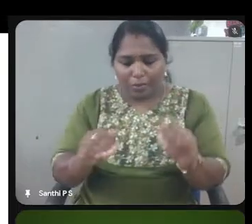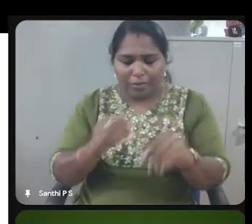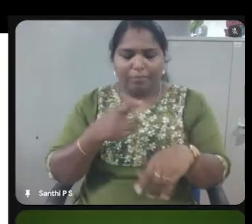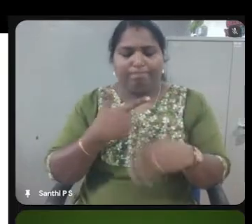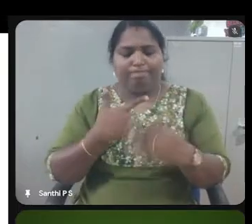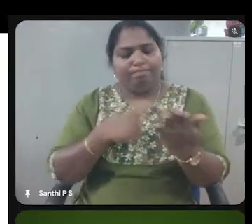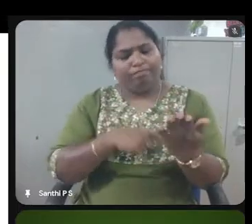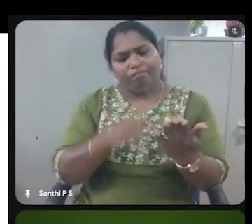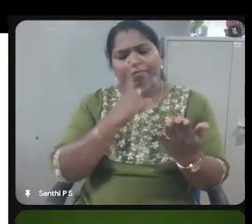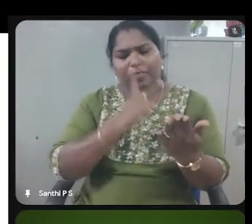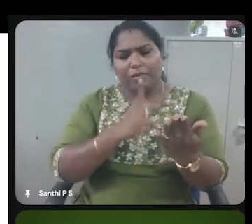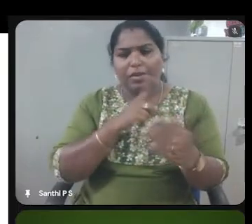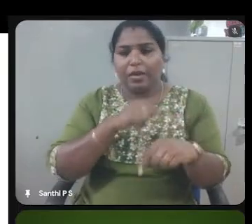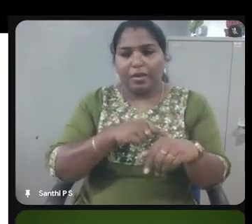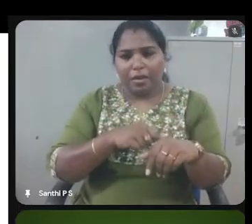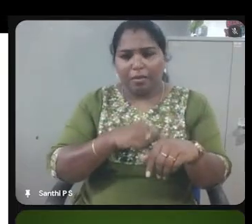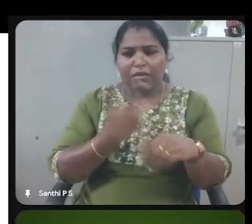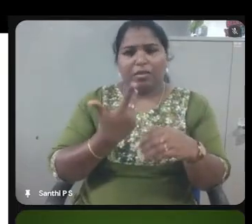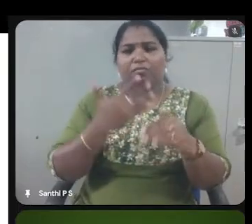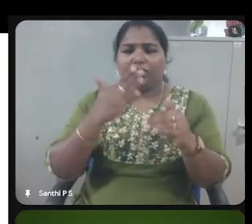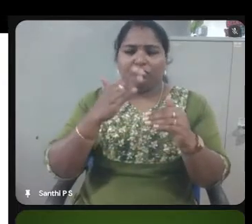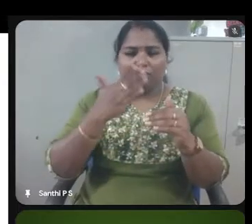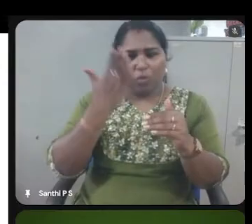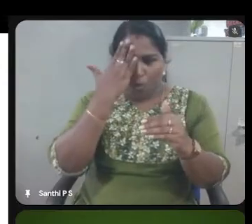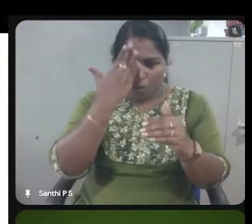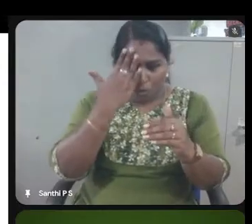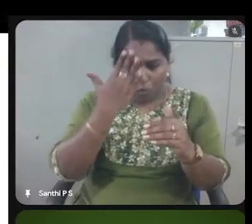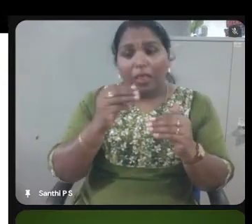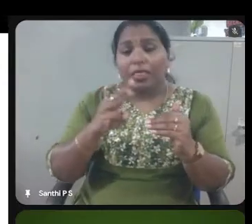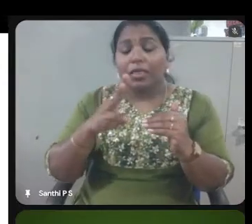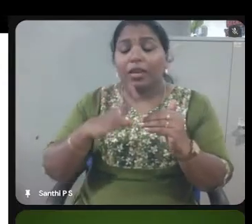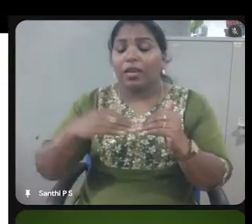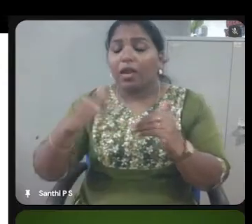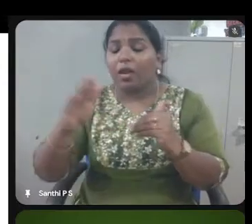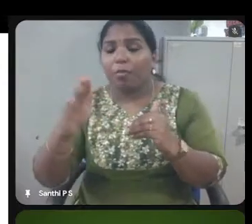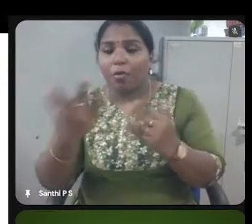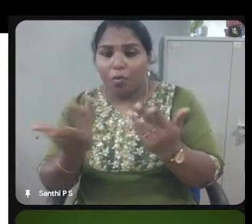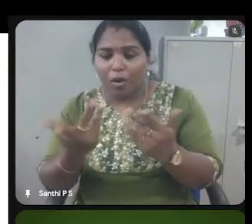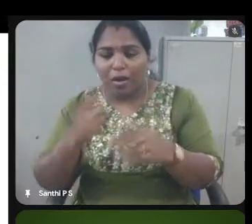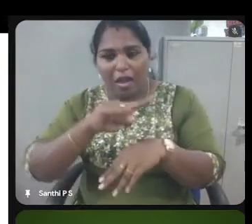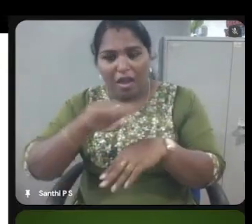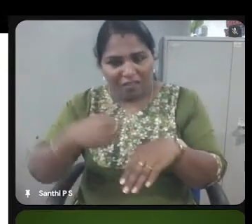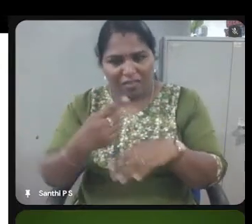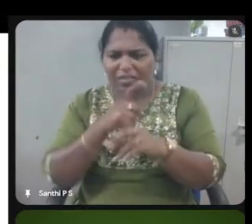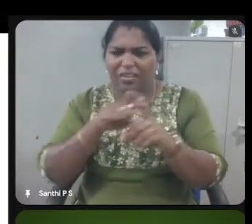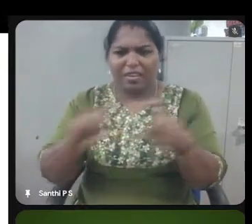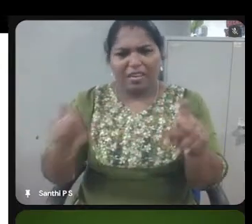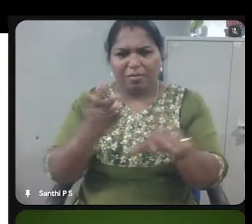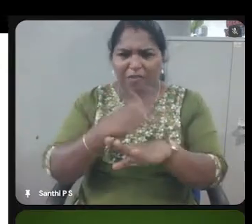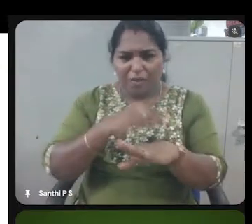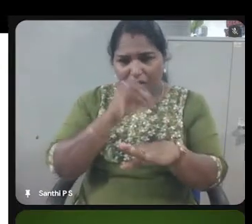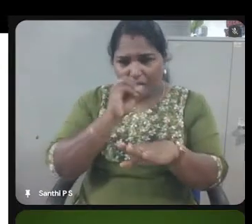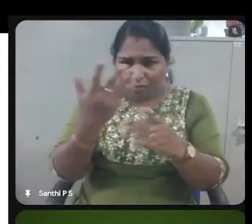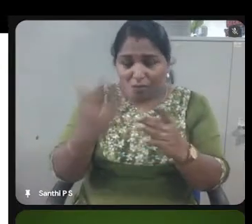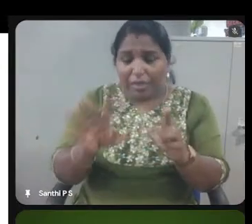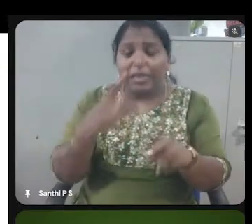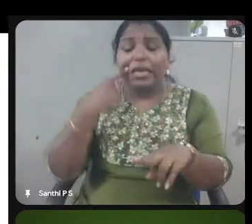നമുക്ക് പ്രോബ്ലം ഉണ്ടെന്ന് മനസ്സിലാവുന്നത് ആ പ്രായത്തിൽ ചെയ്യേണ്ട കാര്യങ്ങൾ കുട്ടി ചെയ്യാതെ